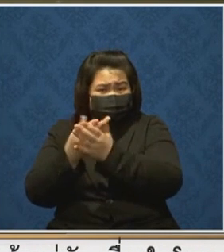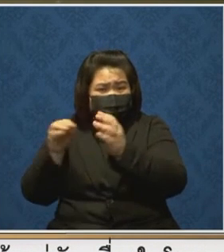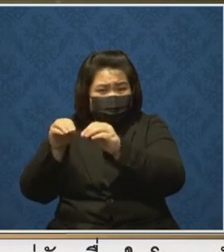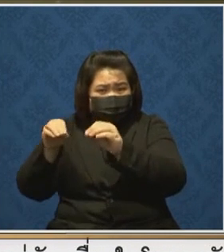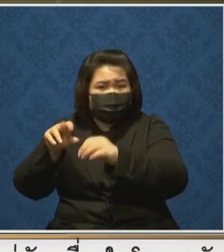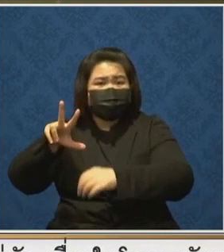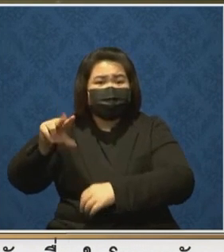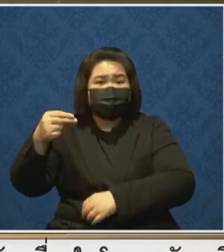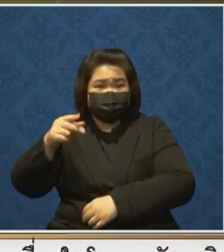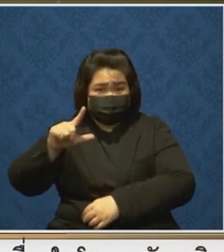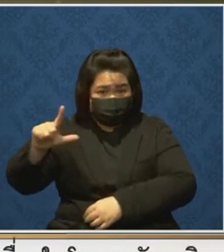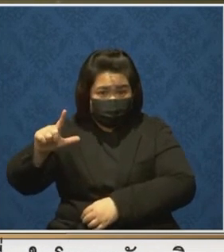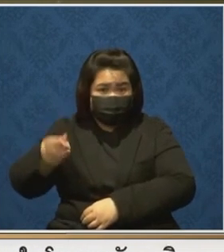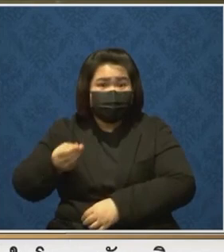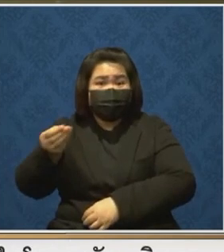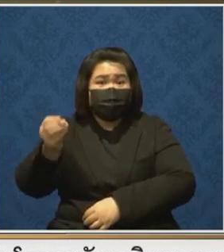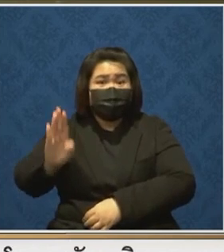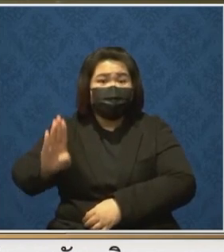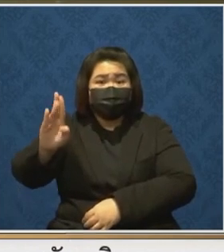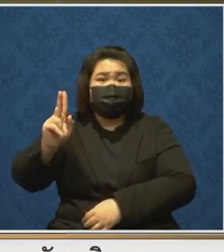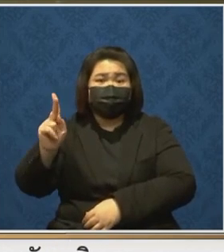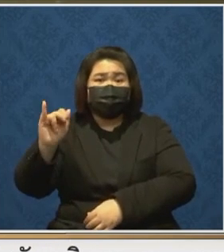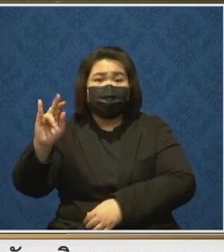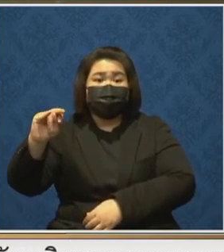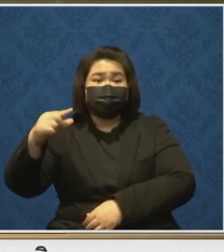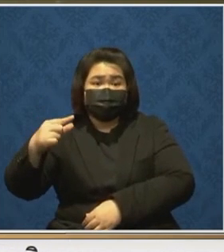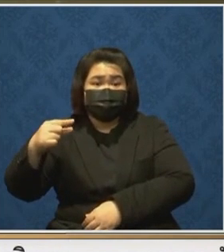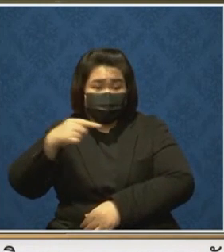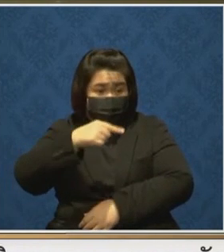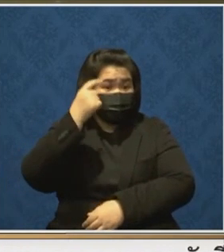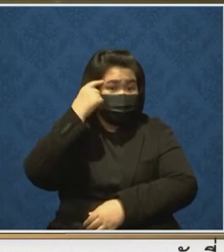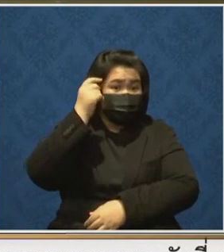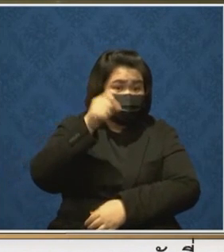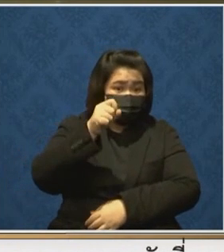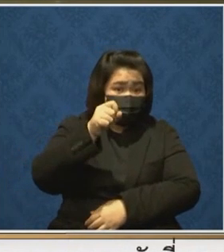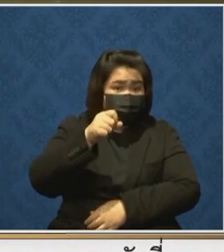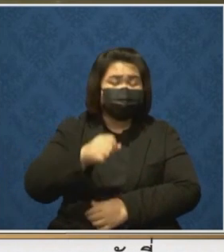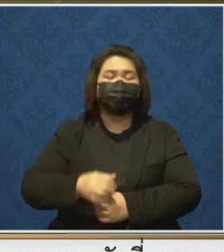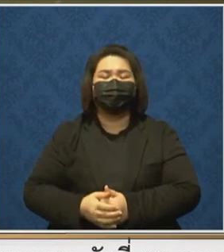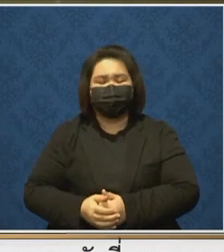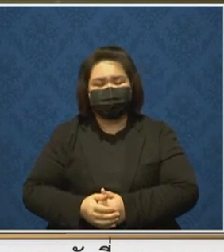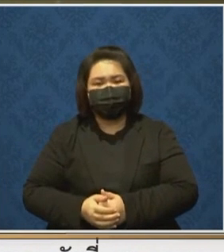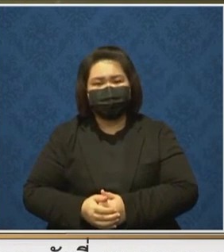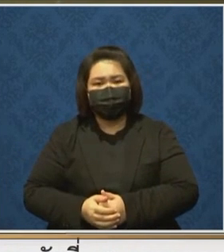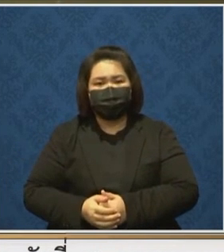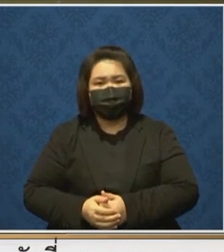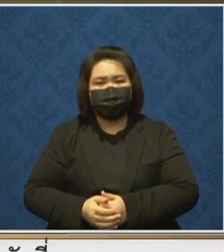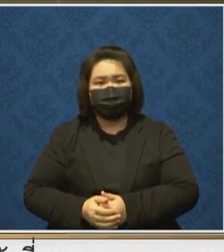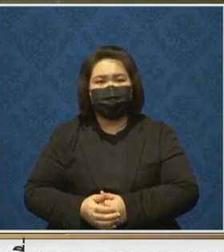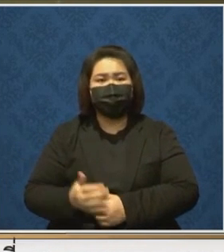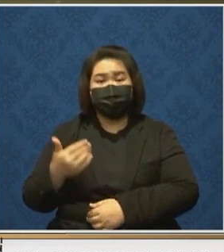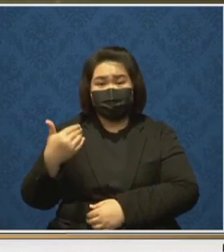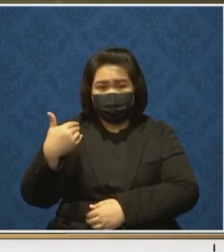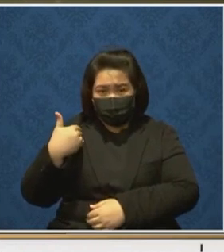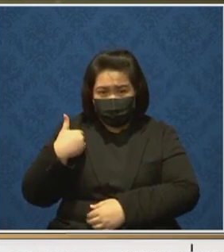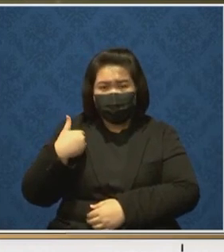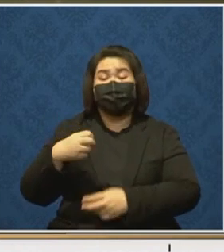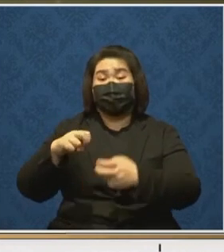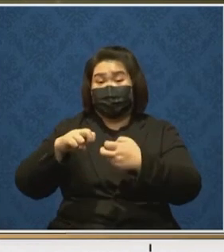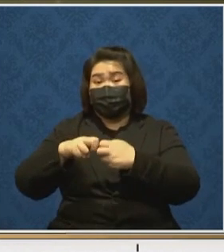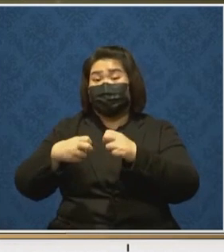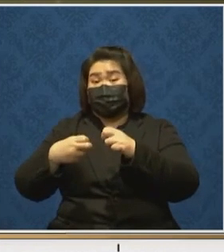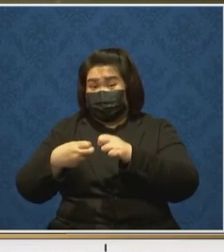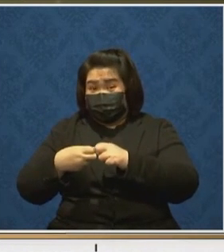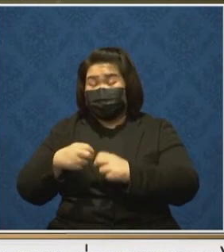ลานบาทให้กบรษัท Kingsgateทํามาทานใหครบค่ะ ยิงไปกวานั้นค่ะ เมื่อเกิดความเสียหาย